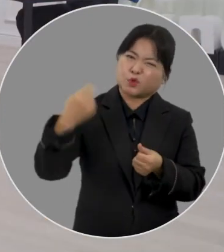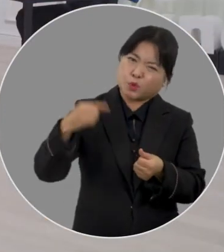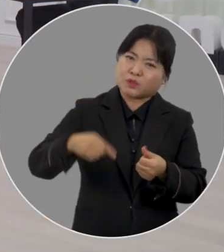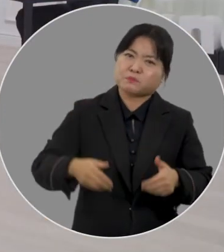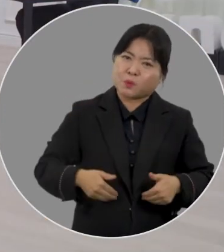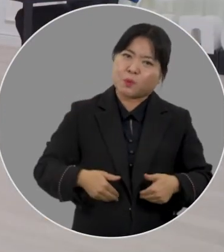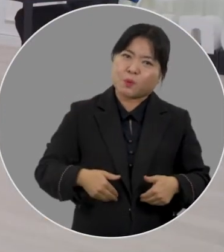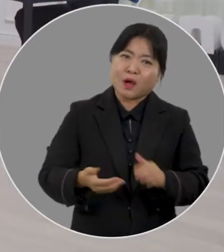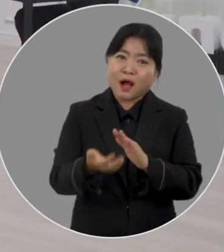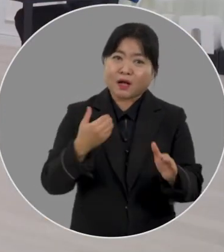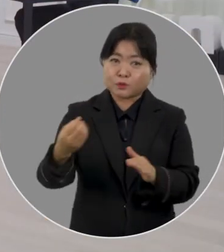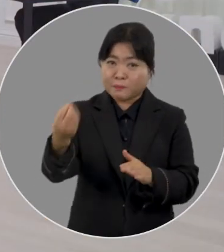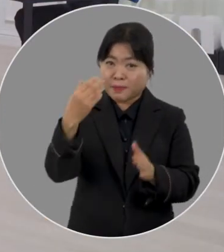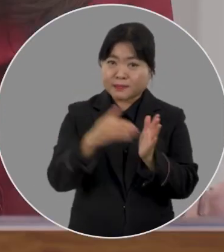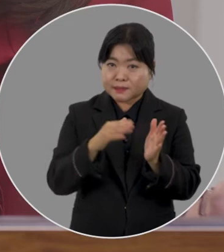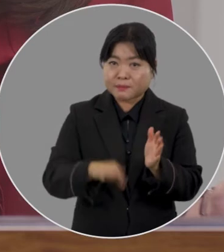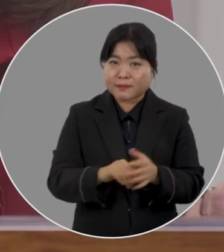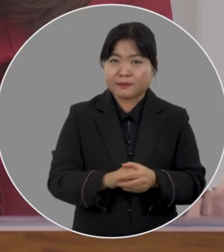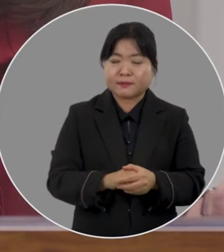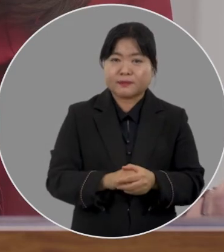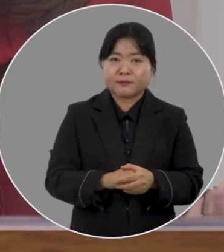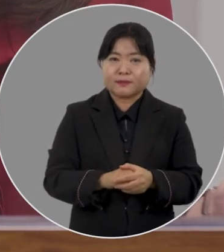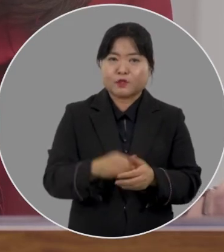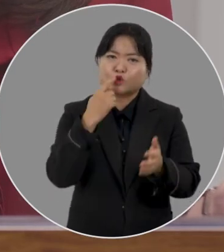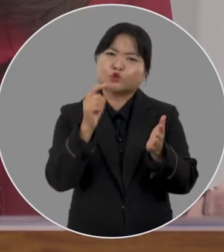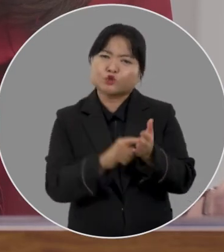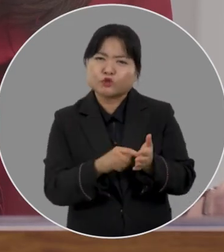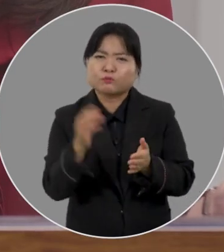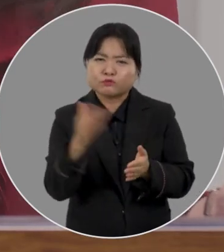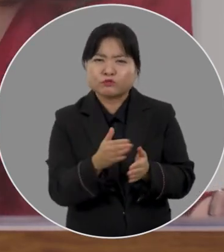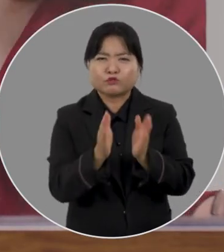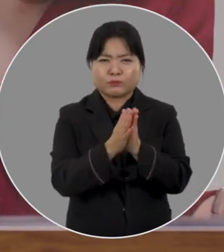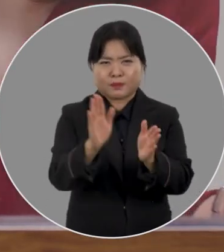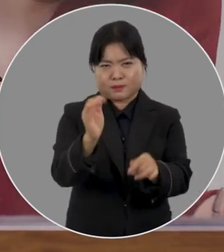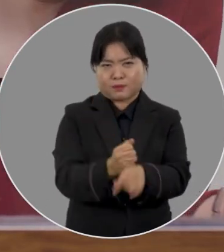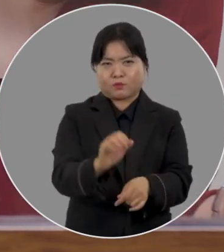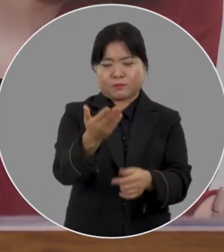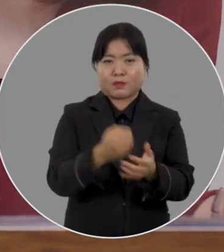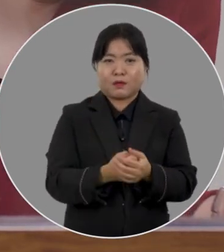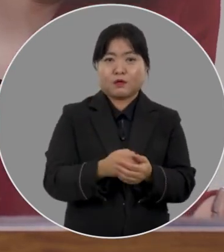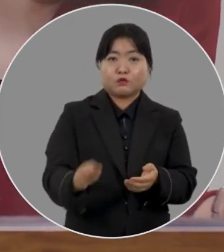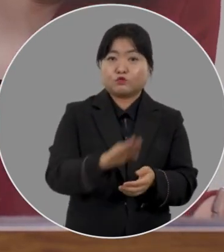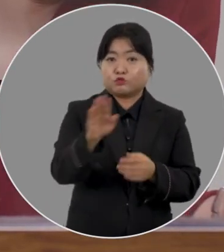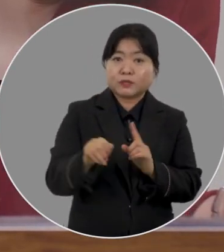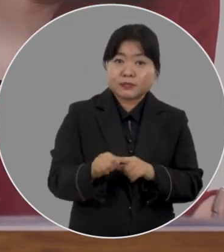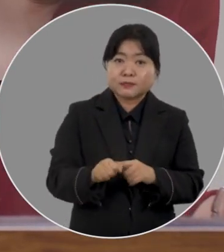유네스코 말씀도 하셨지만 아주 쉬운 것부터 출발해야 될 것 같아요. 그러니까 우리는